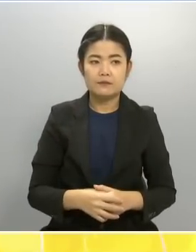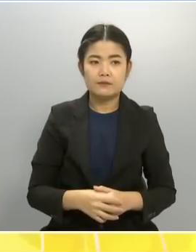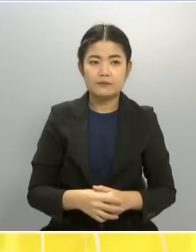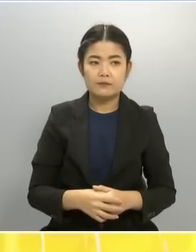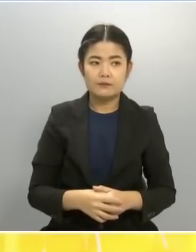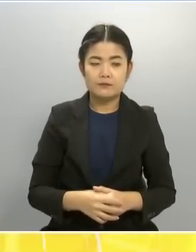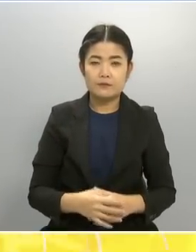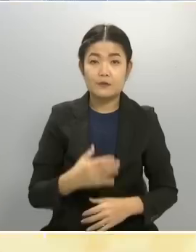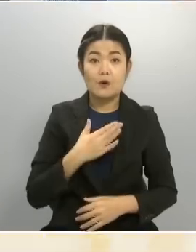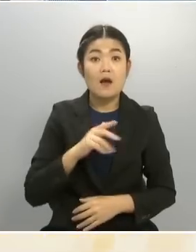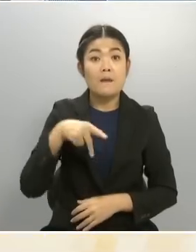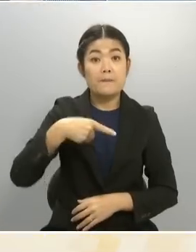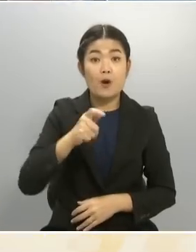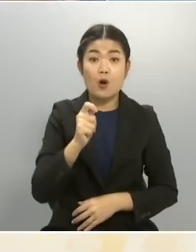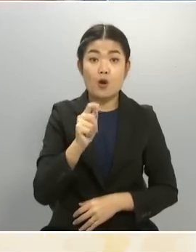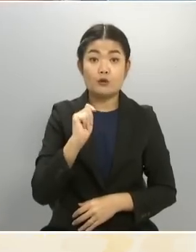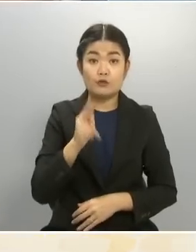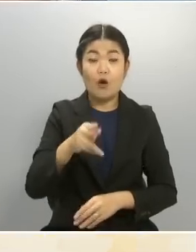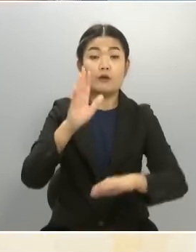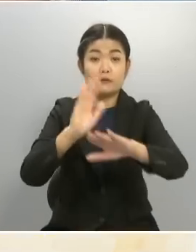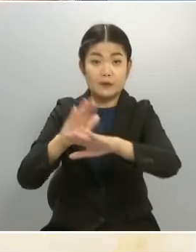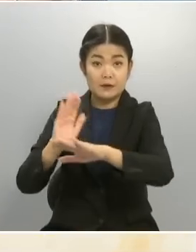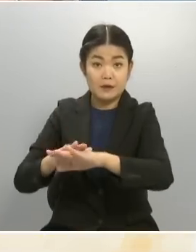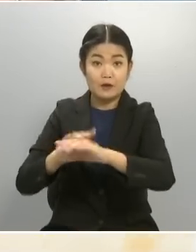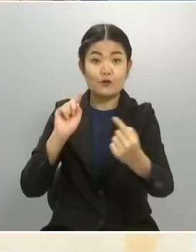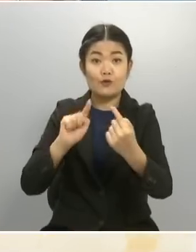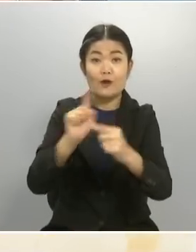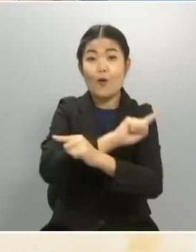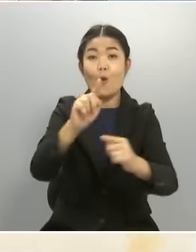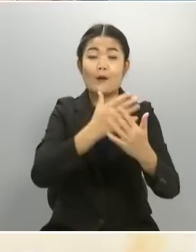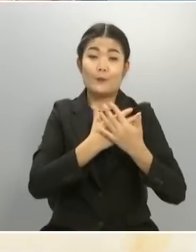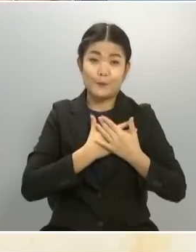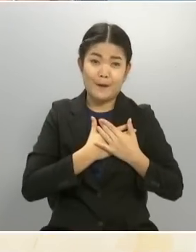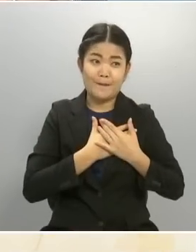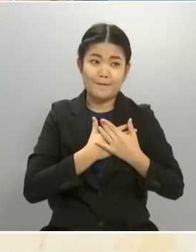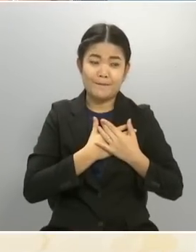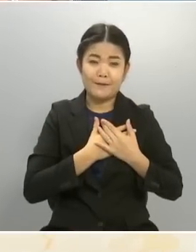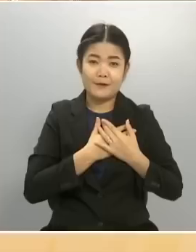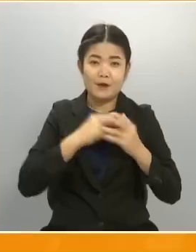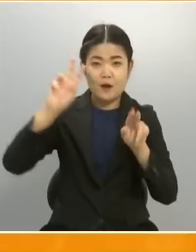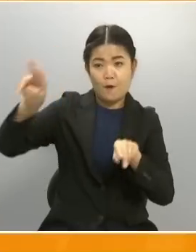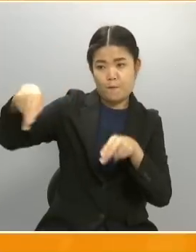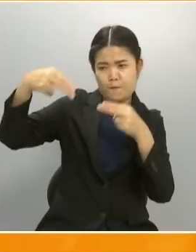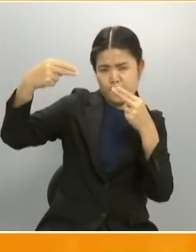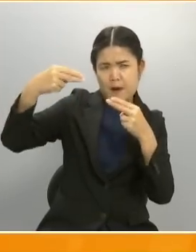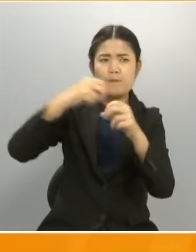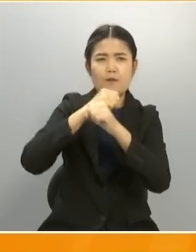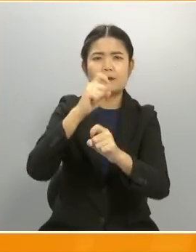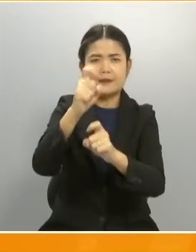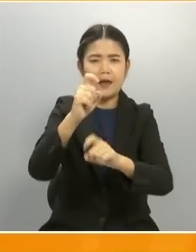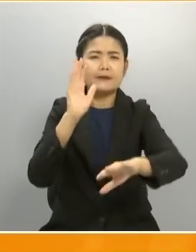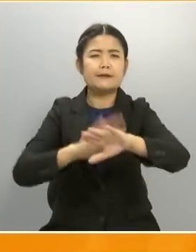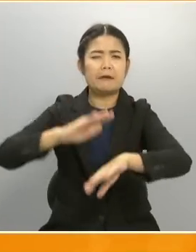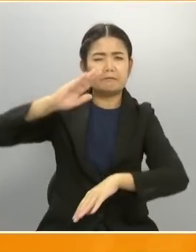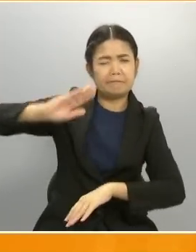ฝธออนไลน์ช่วงเทศกาลวันแห่งความรักอย่าเปิดหน้ากล้องถ่ายพวกความปลอดภัยตื่นช้าไปสักนิดนึง